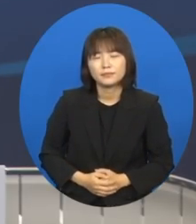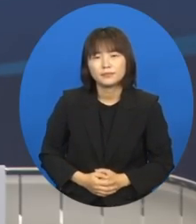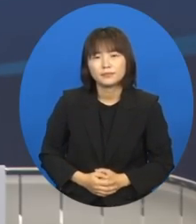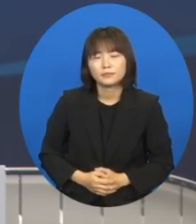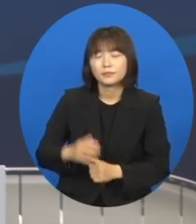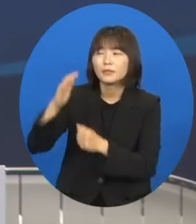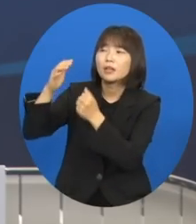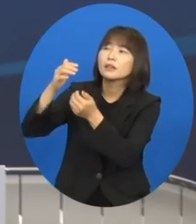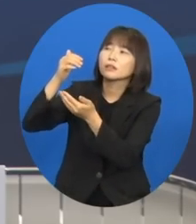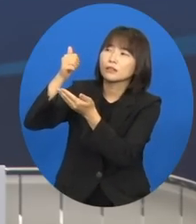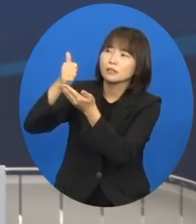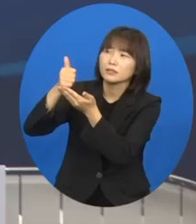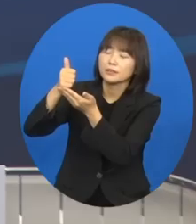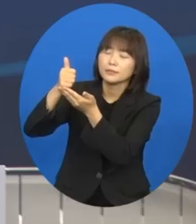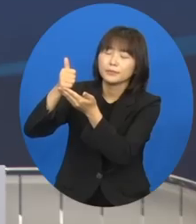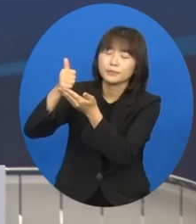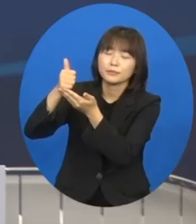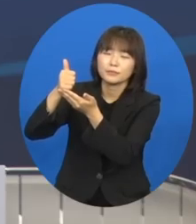하나님,